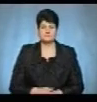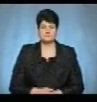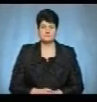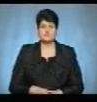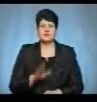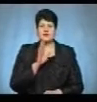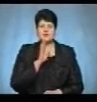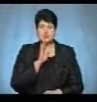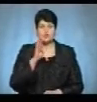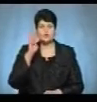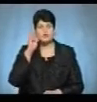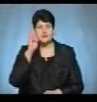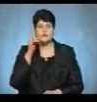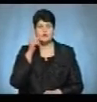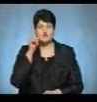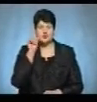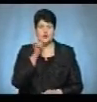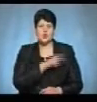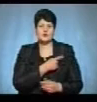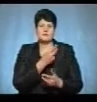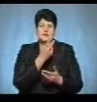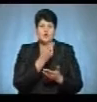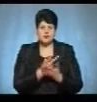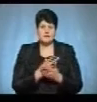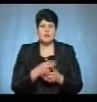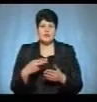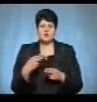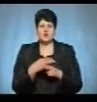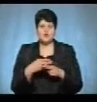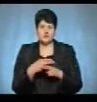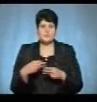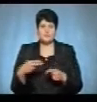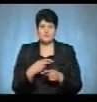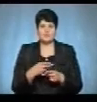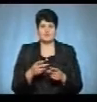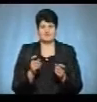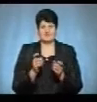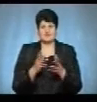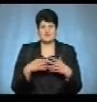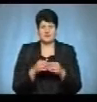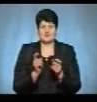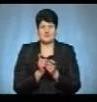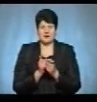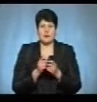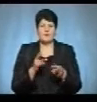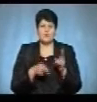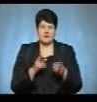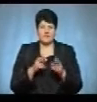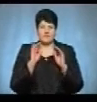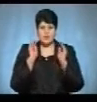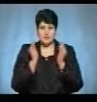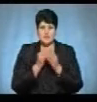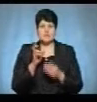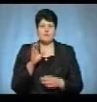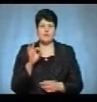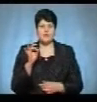Жінку і чоловіка, яких вчора госпіталізували з ножовими пораненнями після сімейної суперечки, прооперували. Вони в реанімаційному відділенні